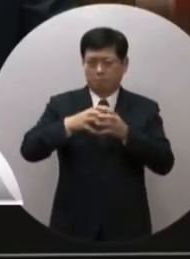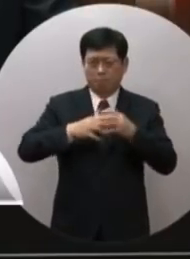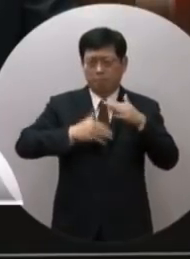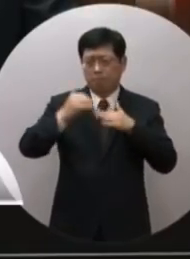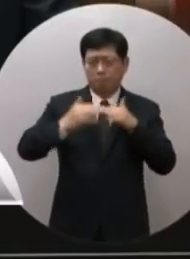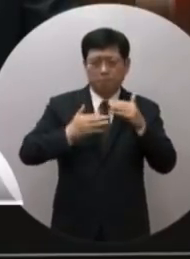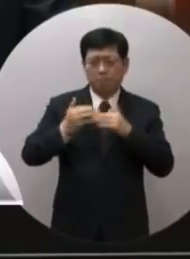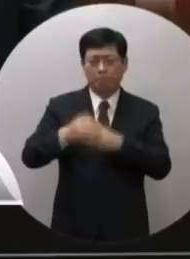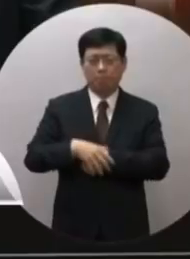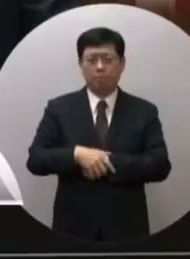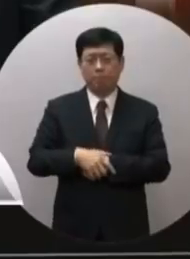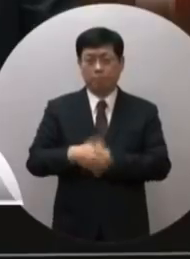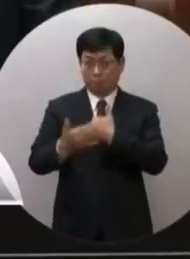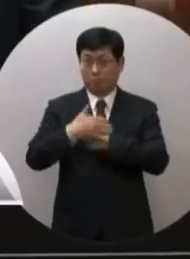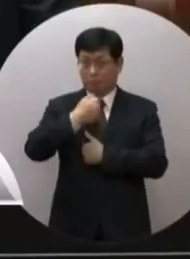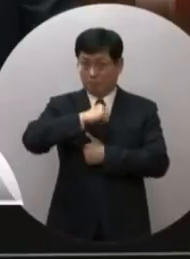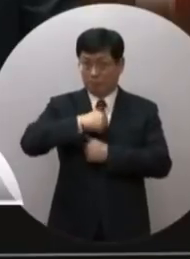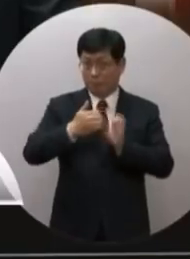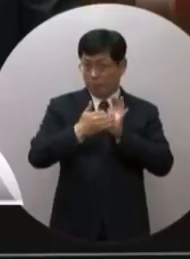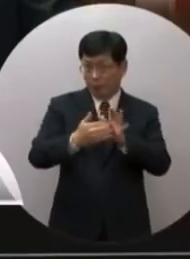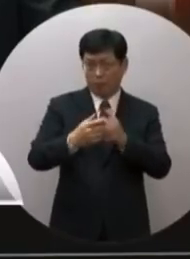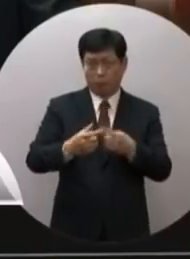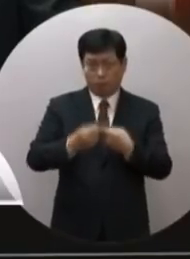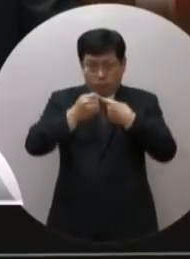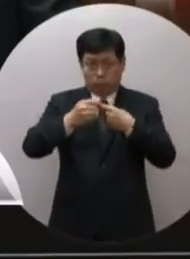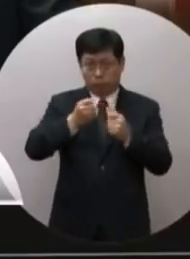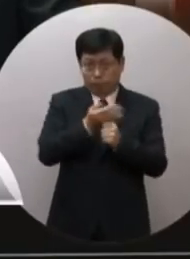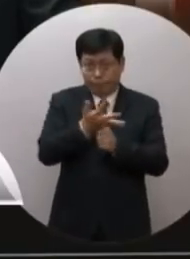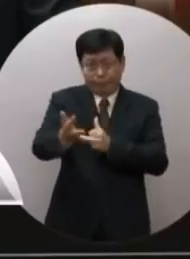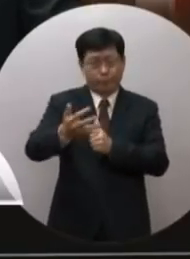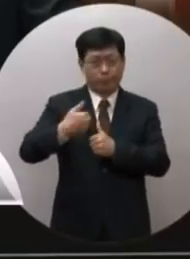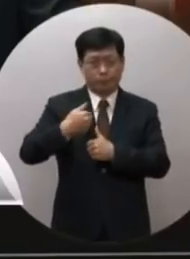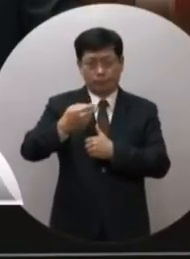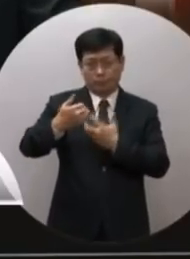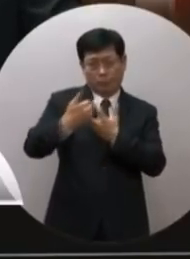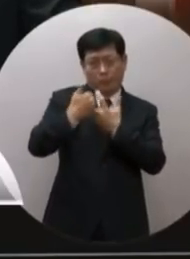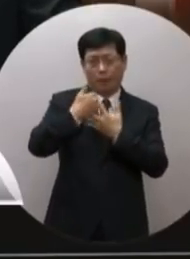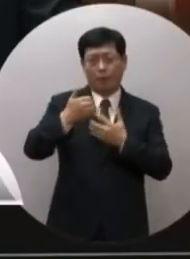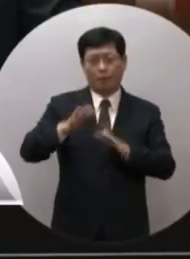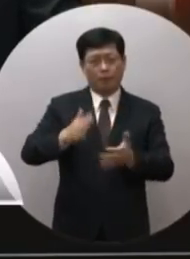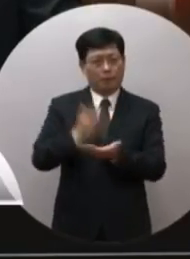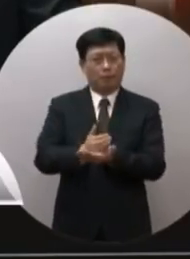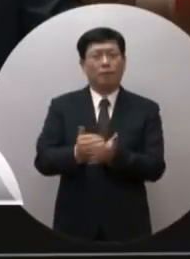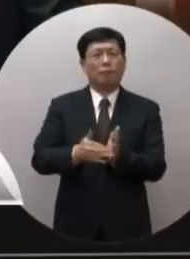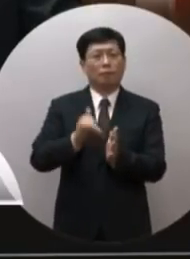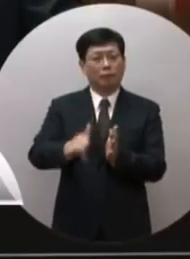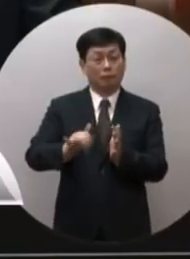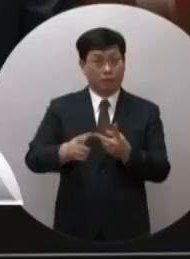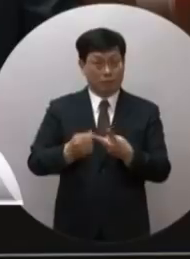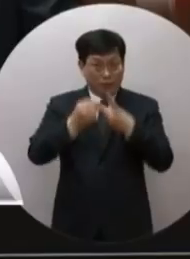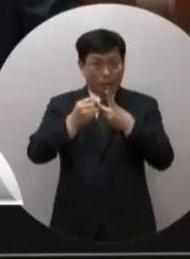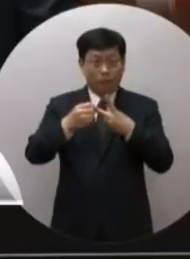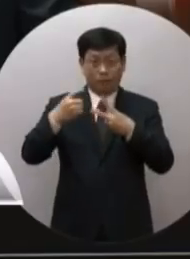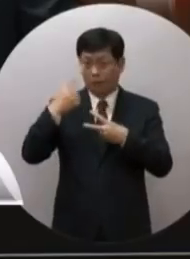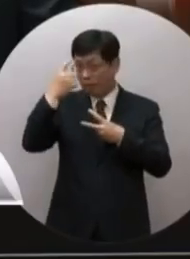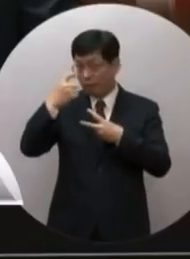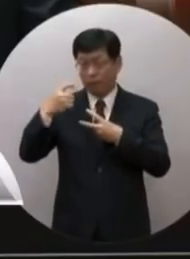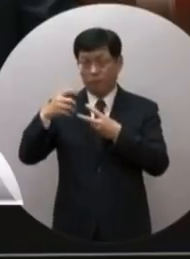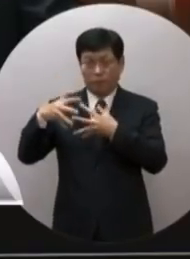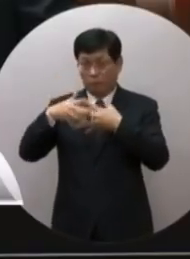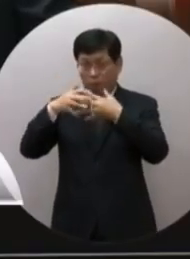力，让台湾挡住了第一波疫情的侵害。现在台湾面临第二波从欧